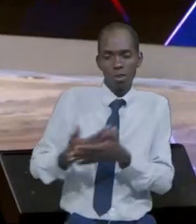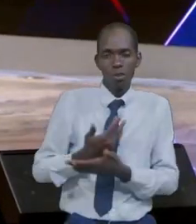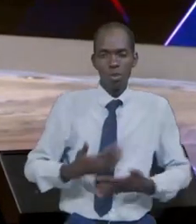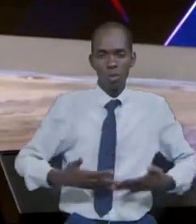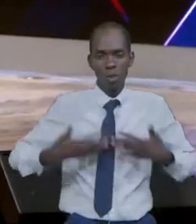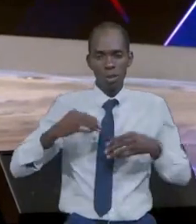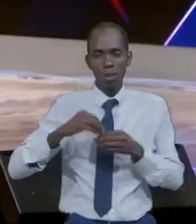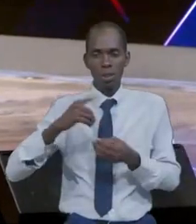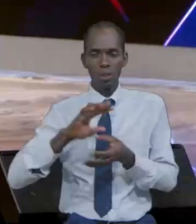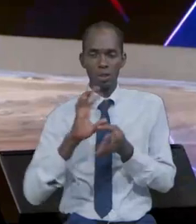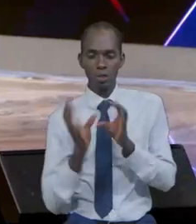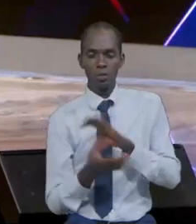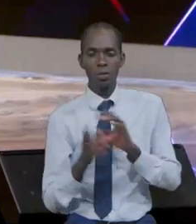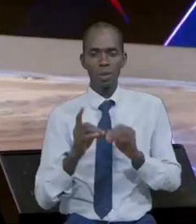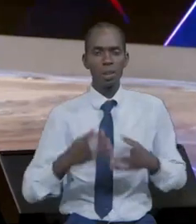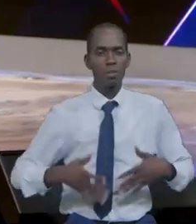dans la vie régénérée,